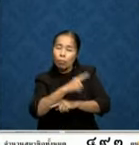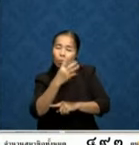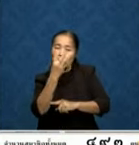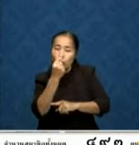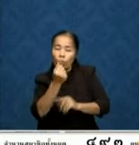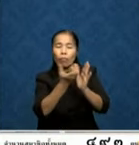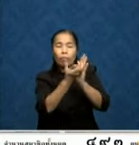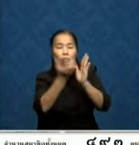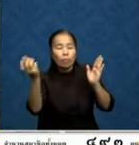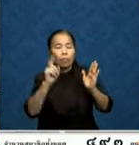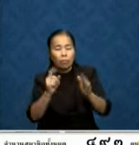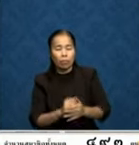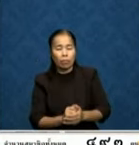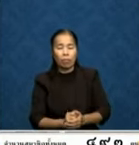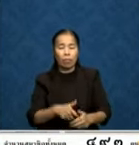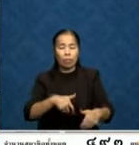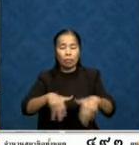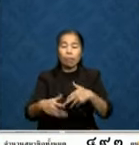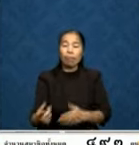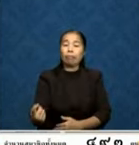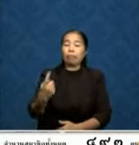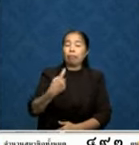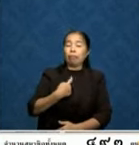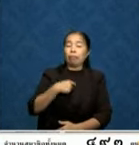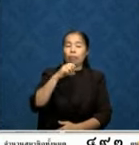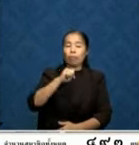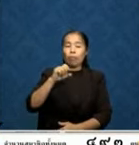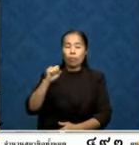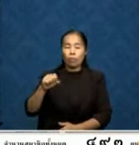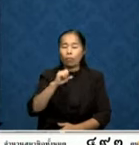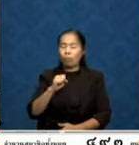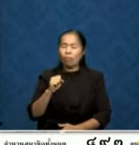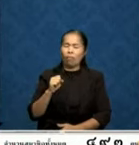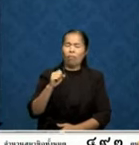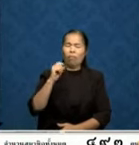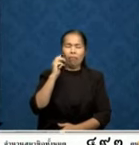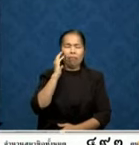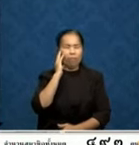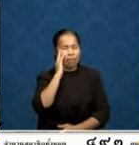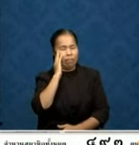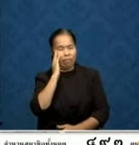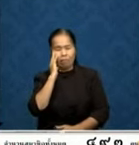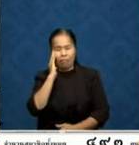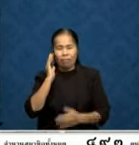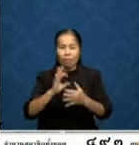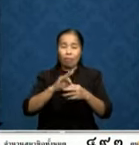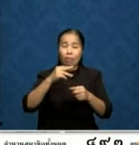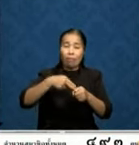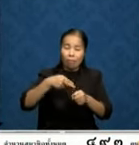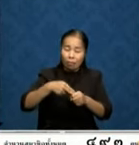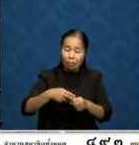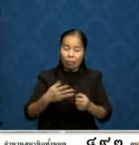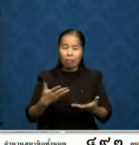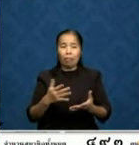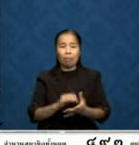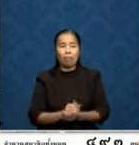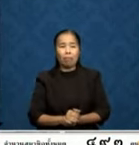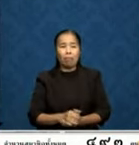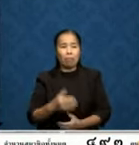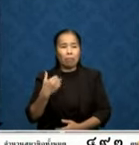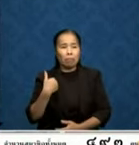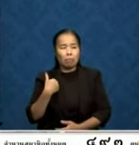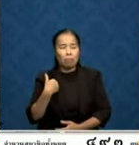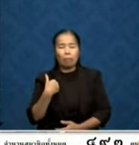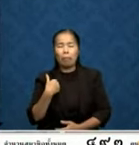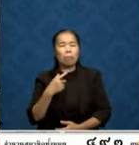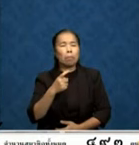านถามผู้แทนผู้แทนก็โอ้พลังงานยิ่งเฉพาะก๊าซ TikTok เขาพูดนะท่